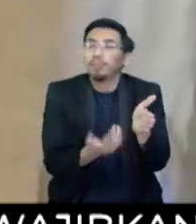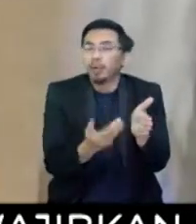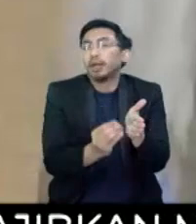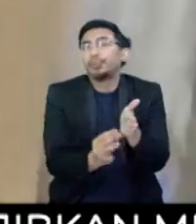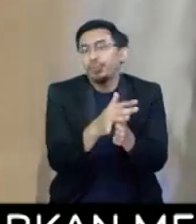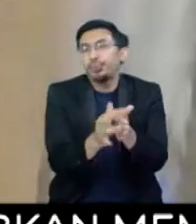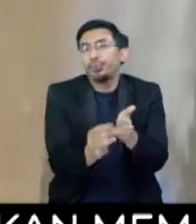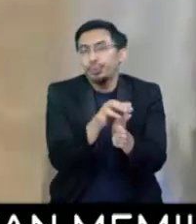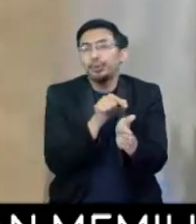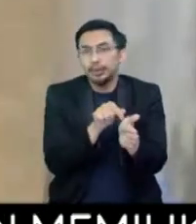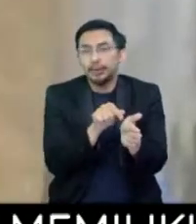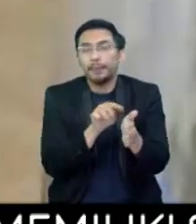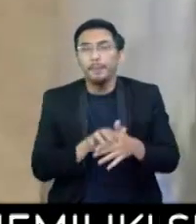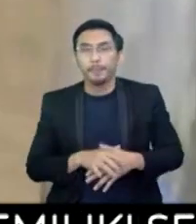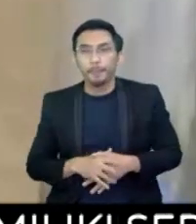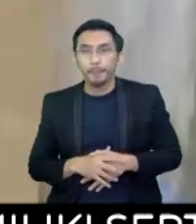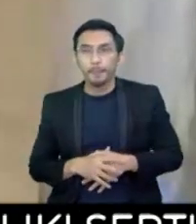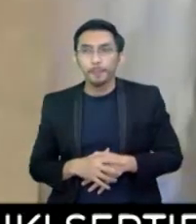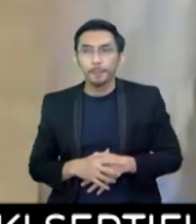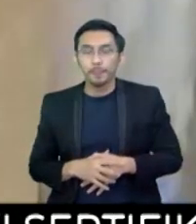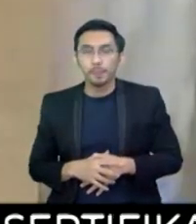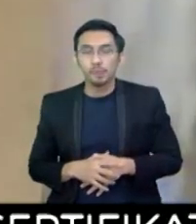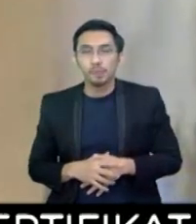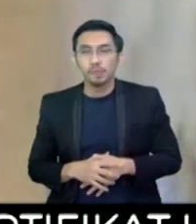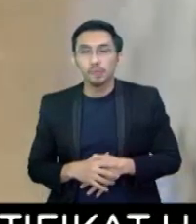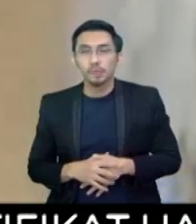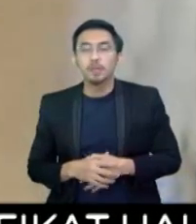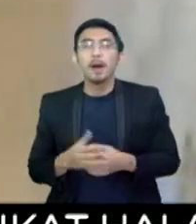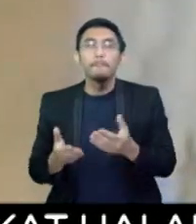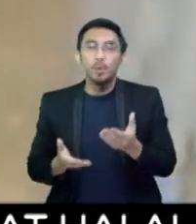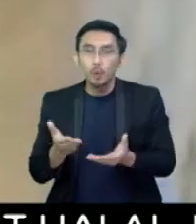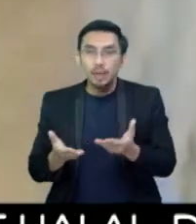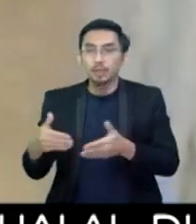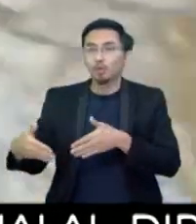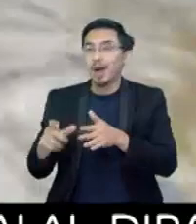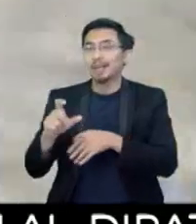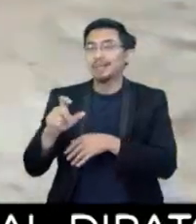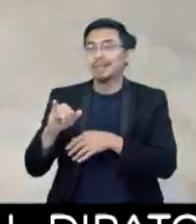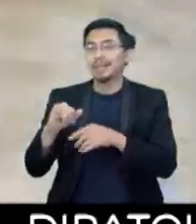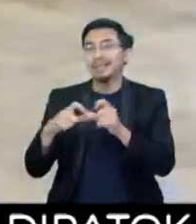tapi sungai Cisanggoma di Caringin saat ini sedang banjir.